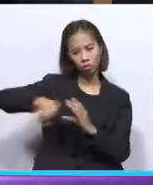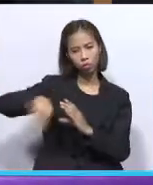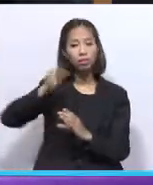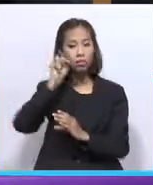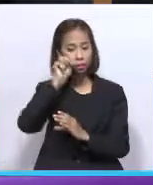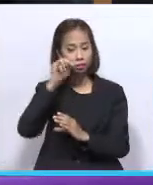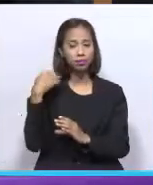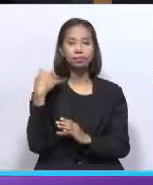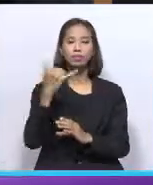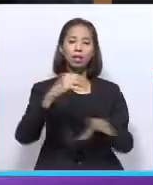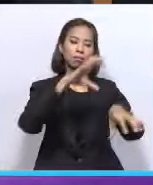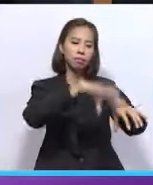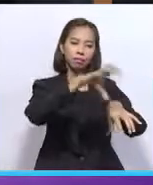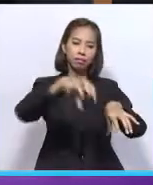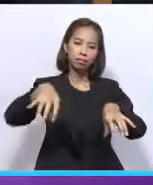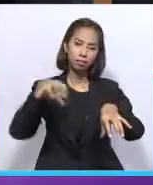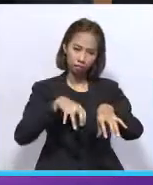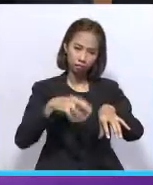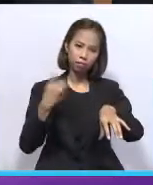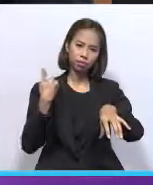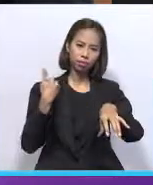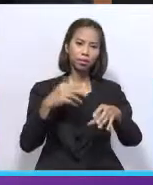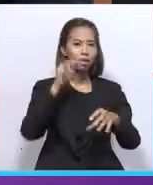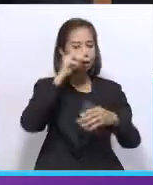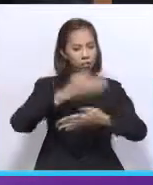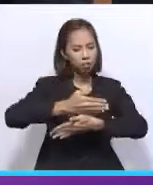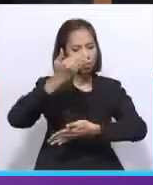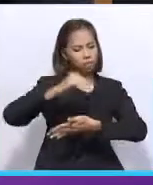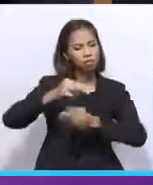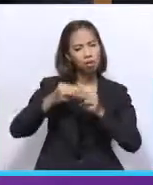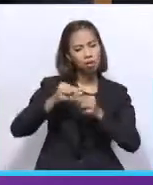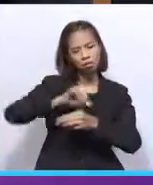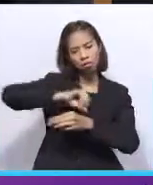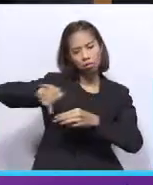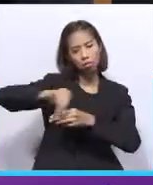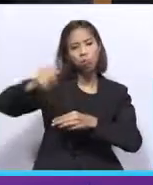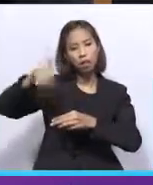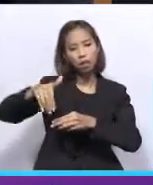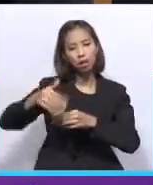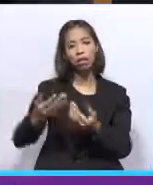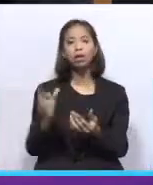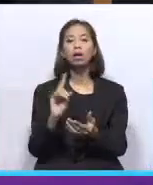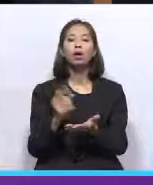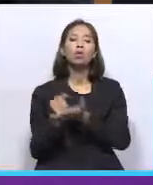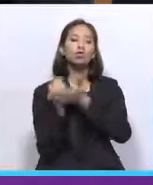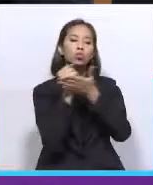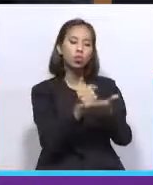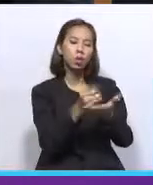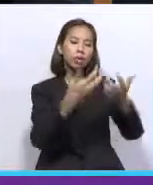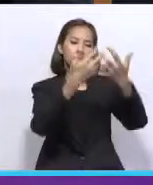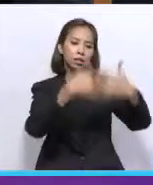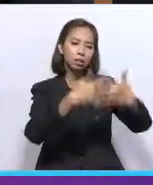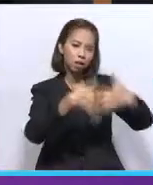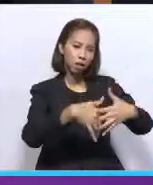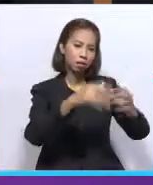ที่อาจจะระบายโดยระบบแรงโน้มถ่วงไม่ได้โดยการเปิดประตูระบายน้ำเนี่ยวันนี้กรมชลประทานก็เสริมด้วยเครื่องสูบน้ำไม่ว่า